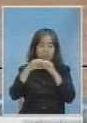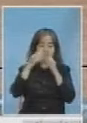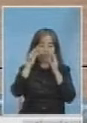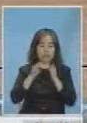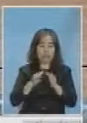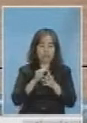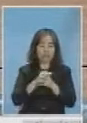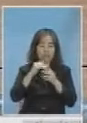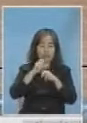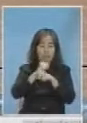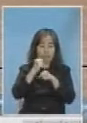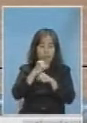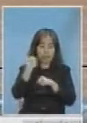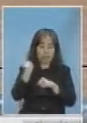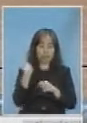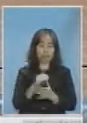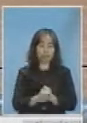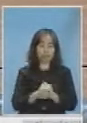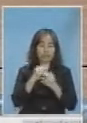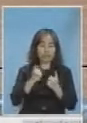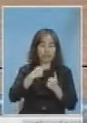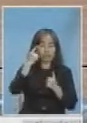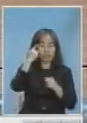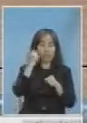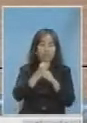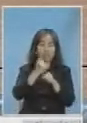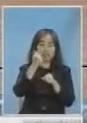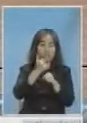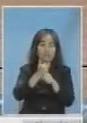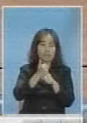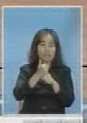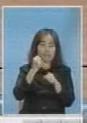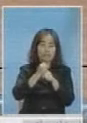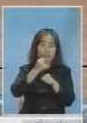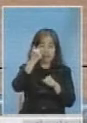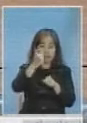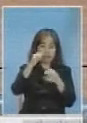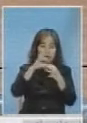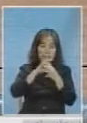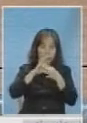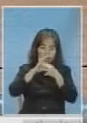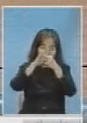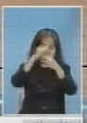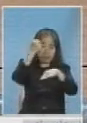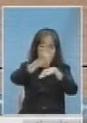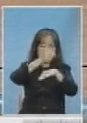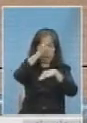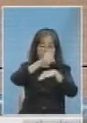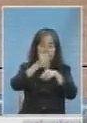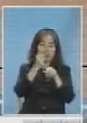ที่มีพฤติกรรมนี้แล้วเขาก็ไม่สามารถที่จะทำได้สาวไปได้ถึงตัวการและไม่สามารถเอาผิ